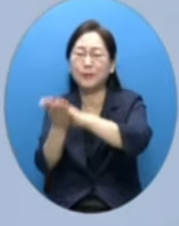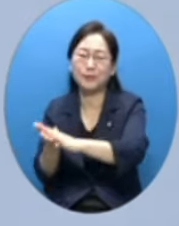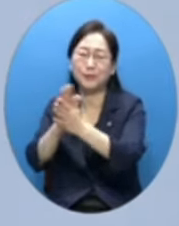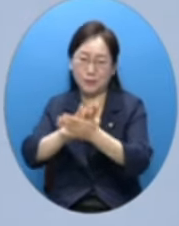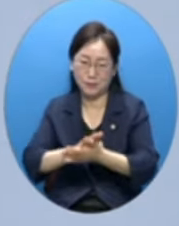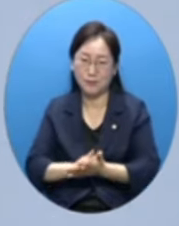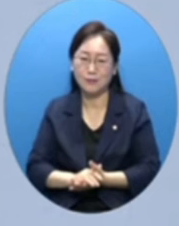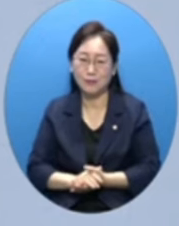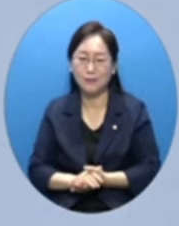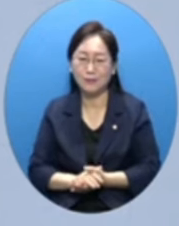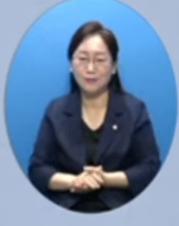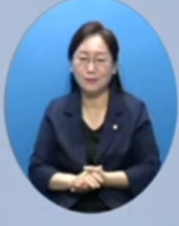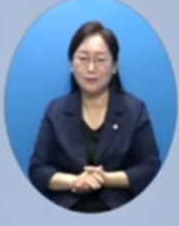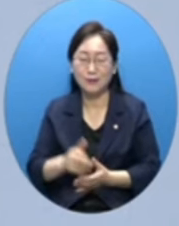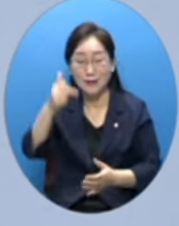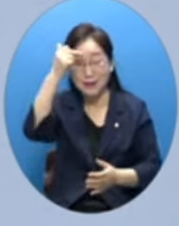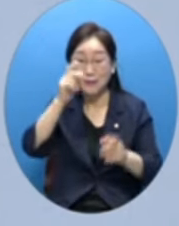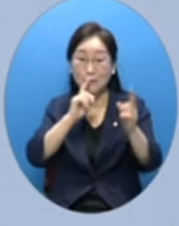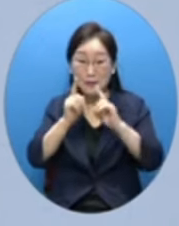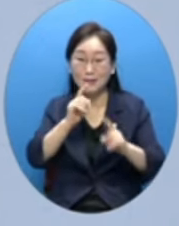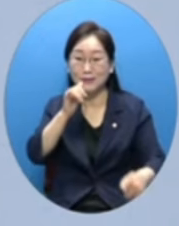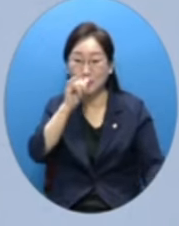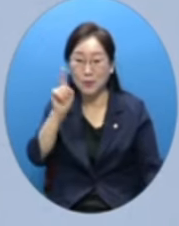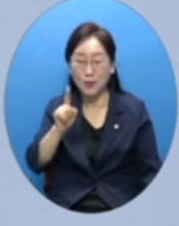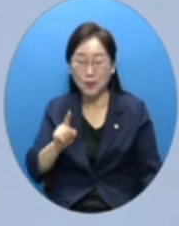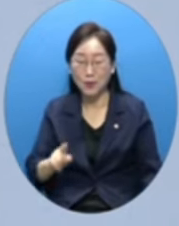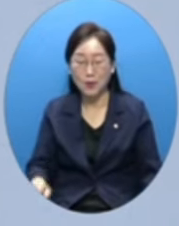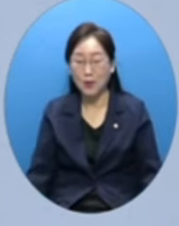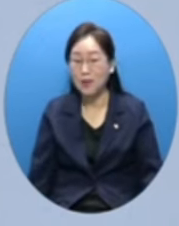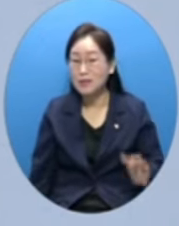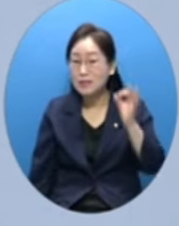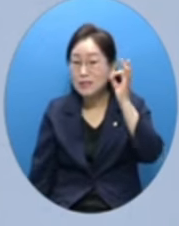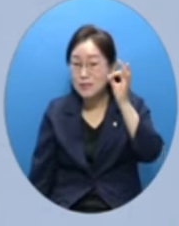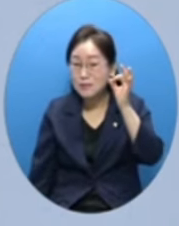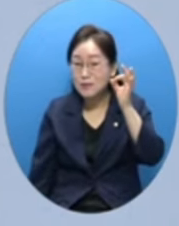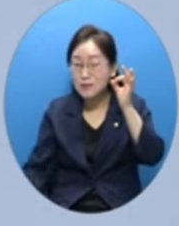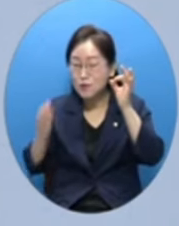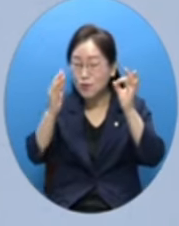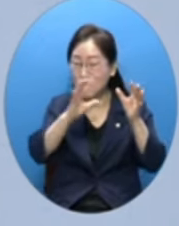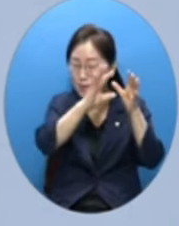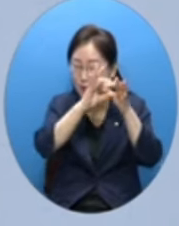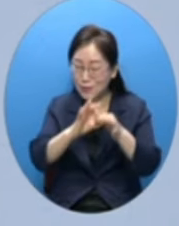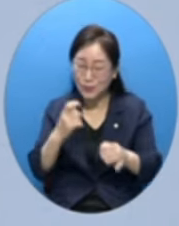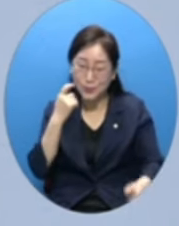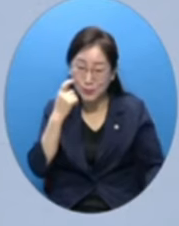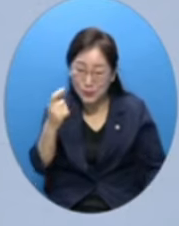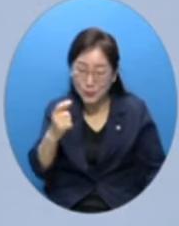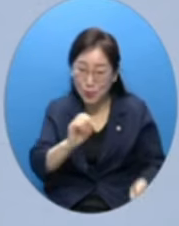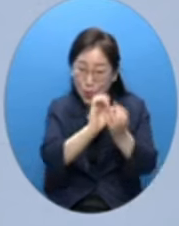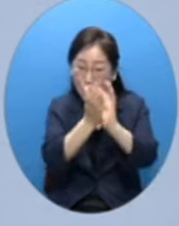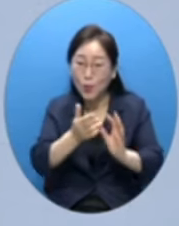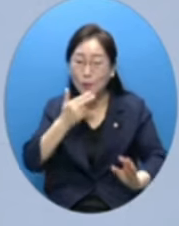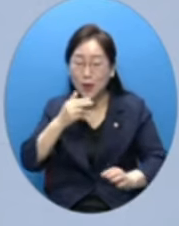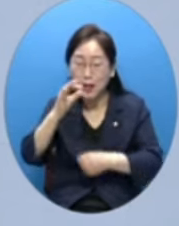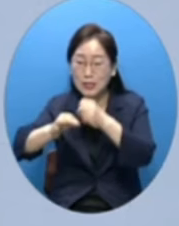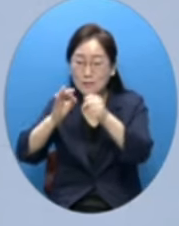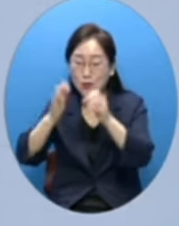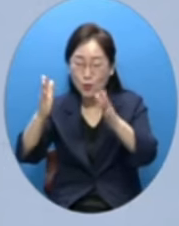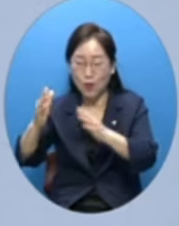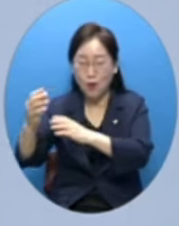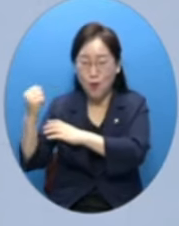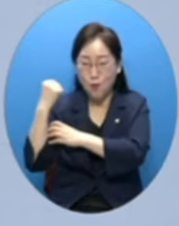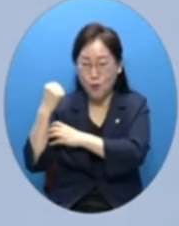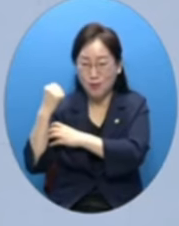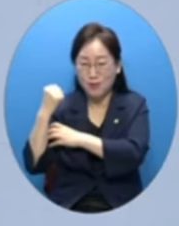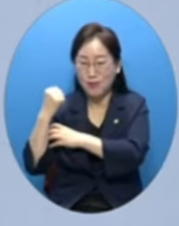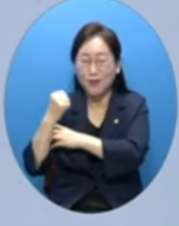변합니다 우리 옛날에 열흘 붉은 곳이 없고 10년간은 권세가 없다 그랬습니다이 세상것 이렇게 다